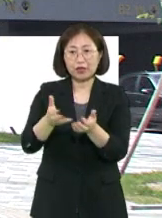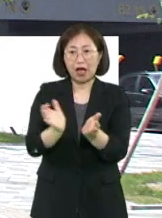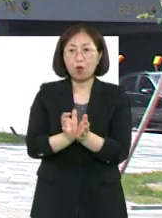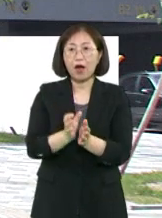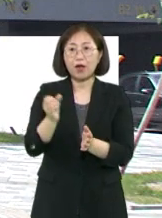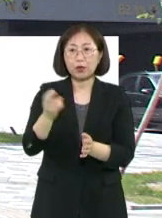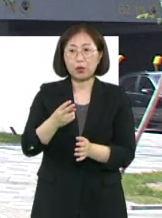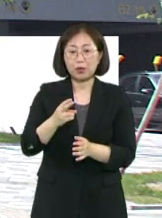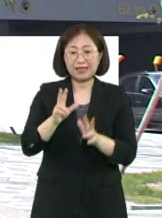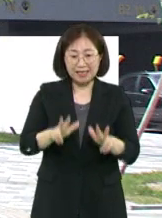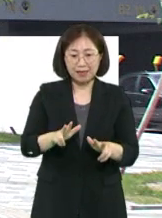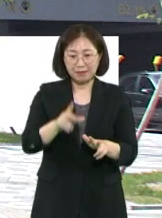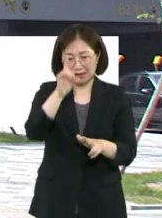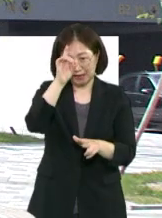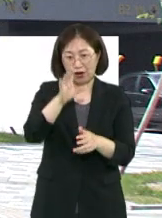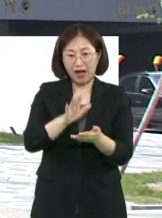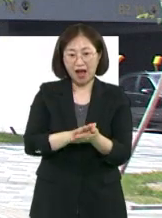천안시